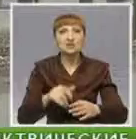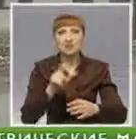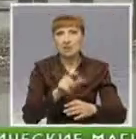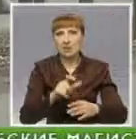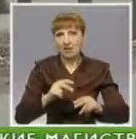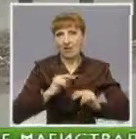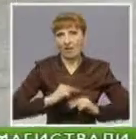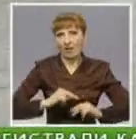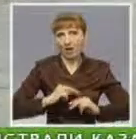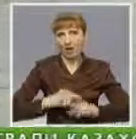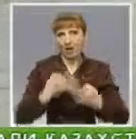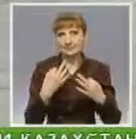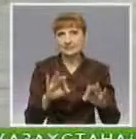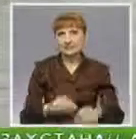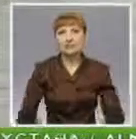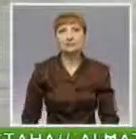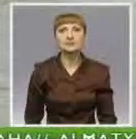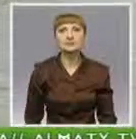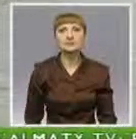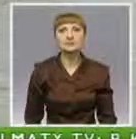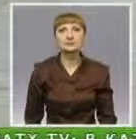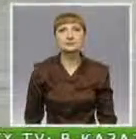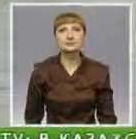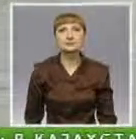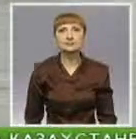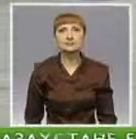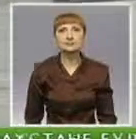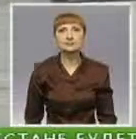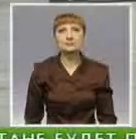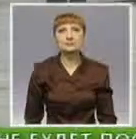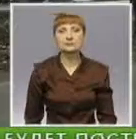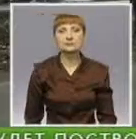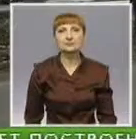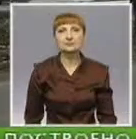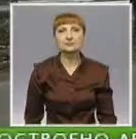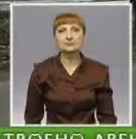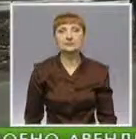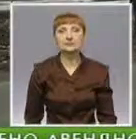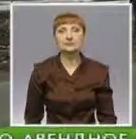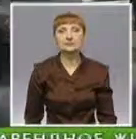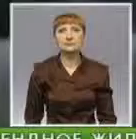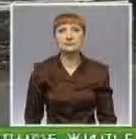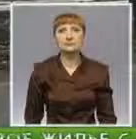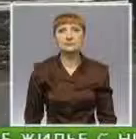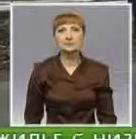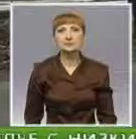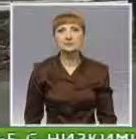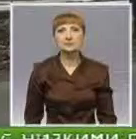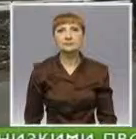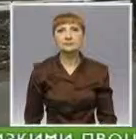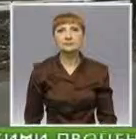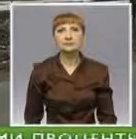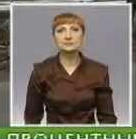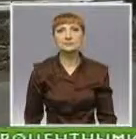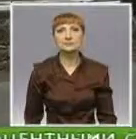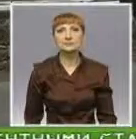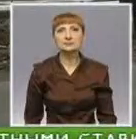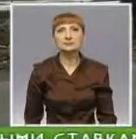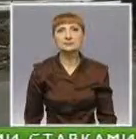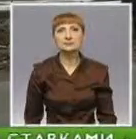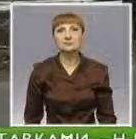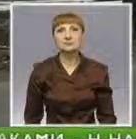вакансий. Амина Абдрахманова, Лязат Сагындыкова, Баужан Кажаканов, телеканал «Алматы» при поддержке телерадиокомплекса президента.